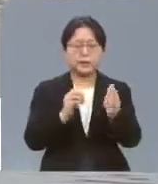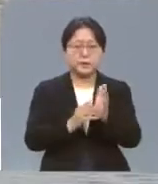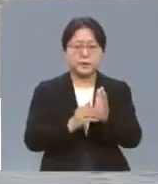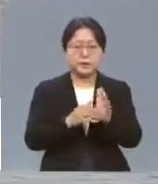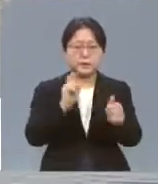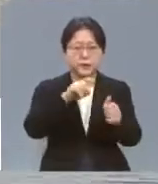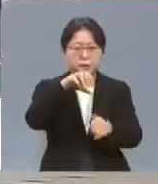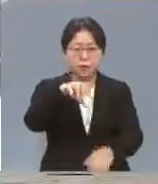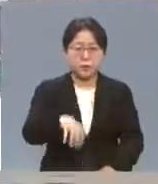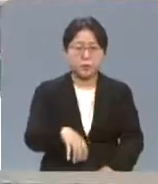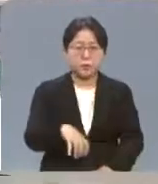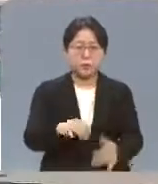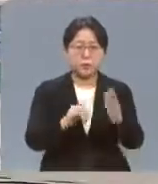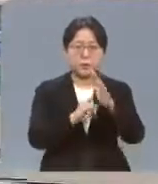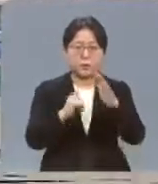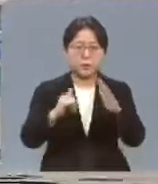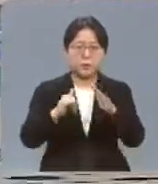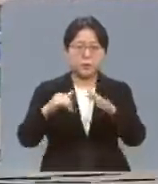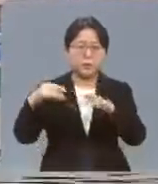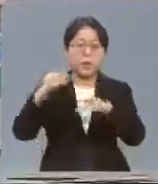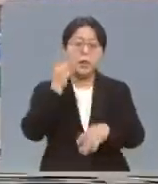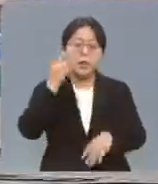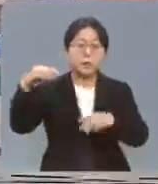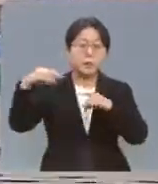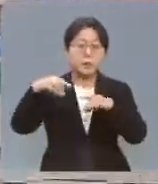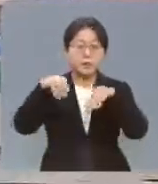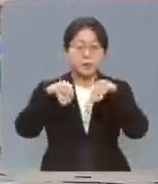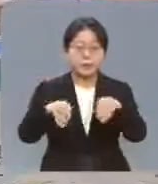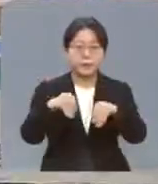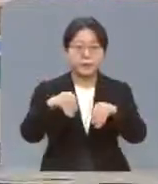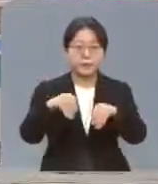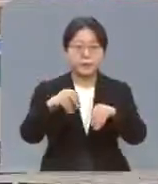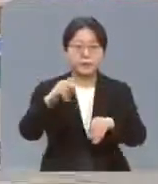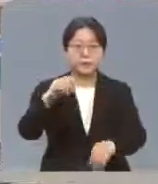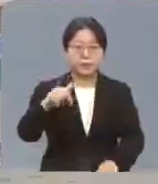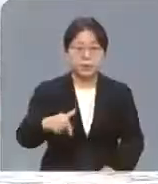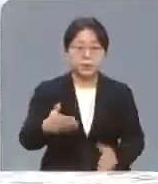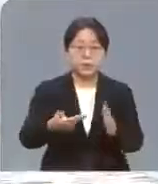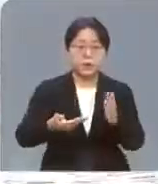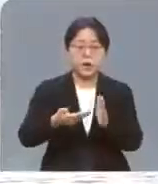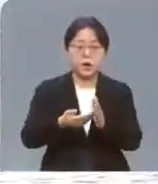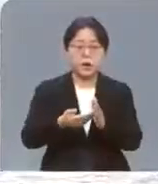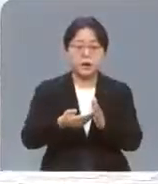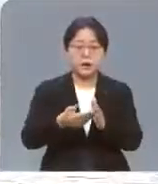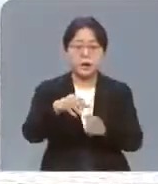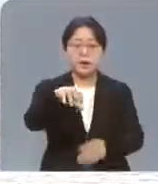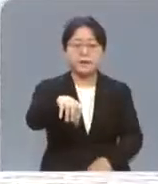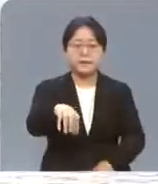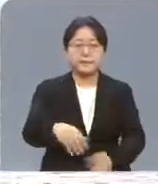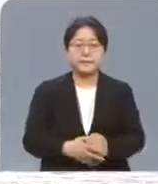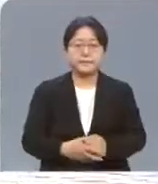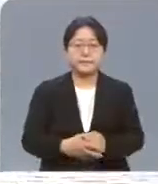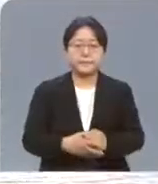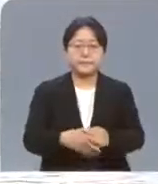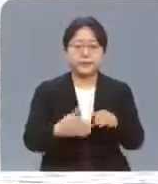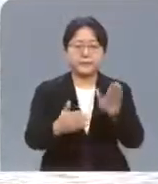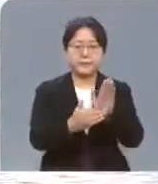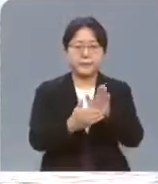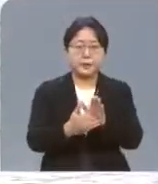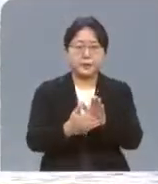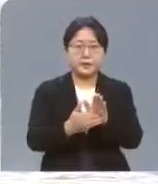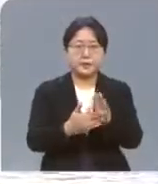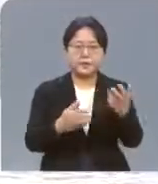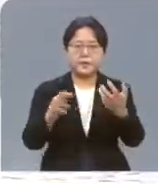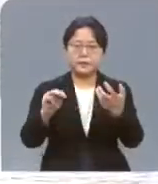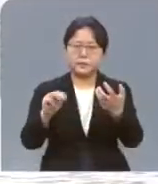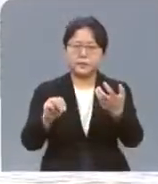발견된 지점은 가족들의 휴대전화 신호가 끊겼던 이곳 완도 신지면 손꼽혀 앙 선착장 앞바다 입니다 방파제에서 80m